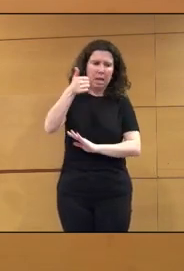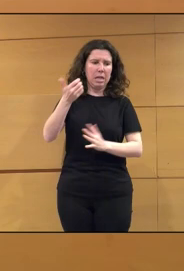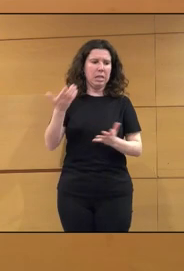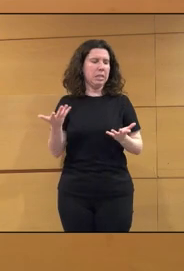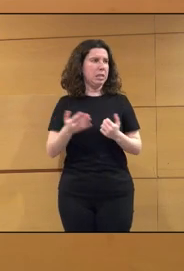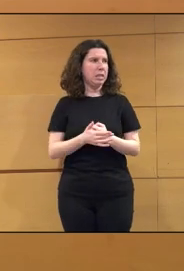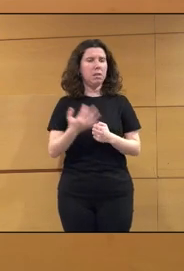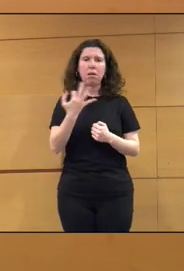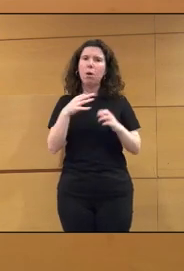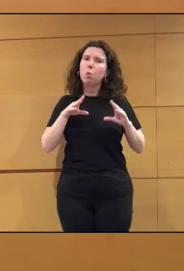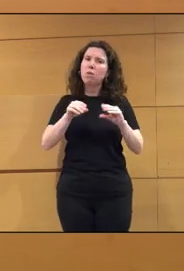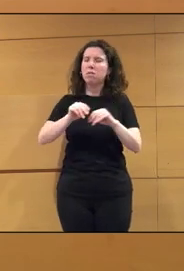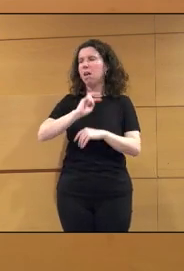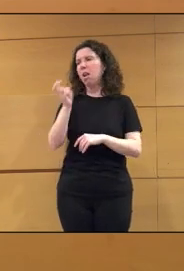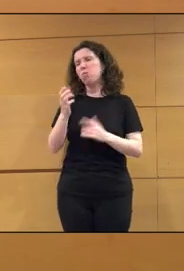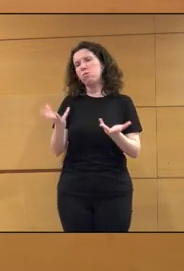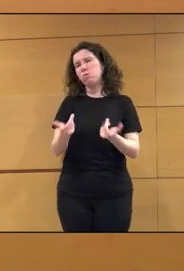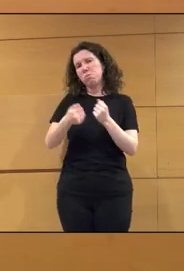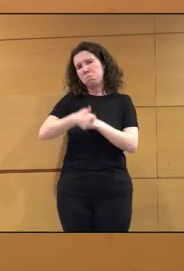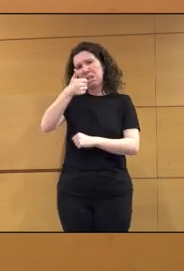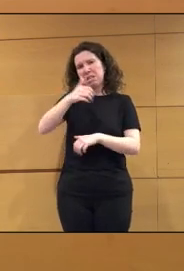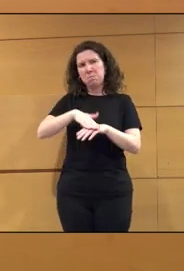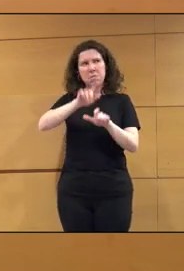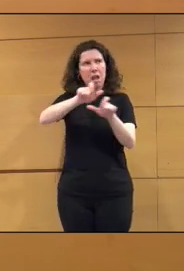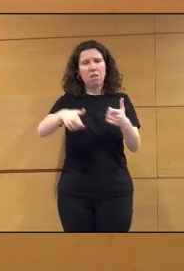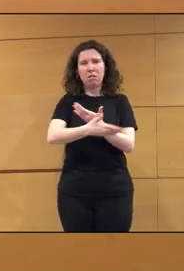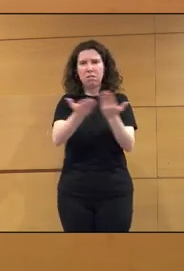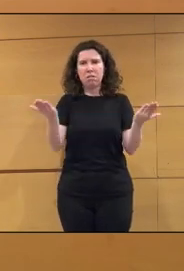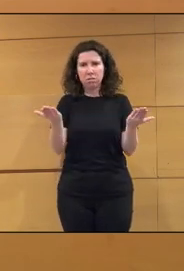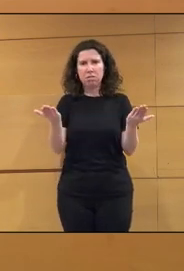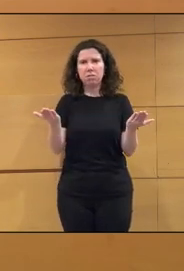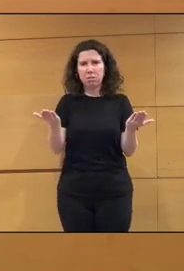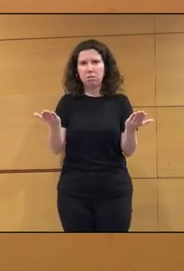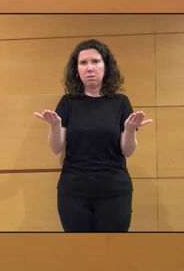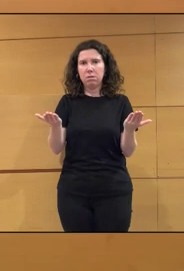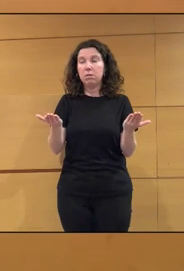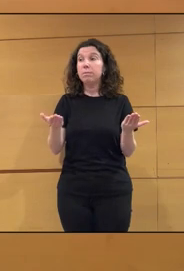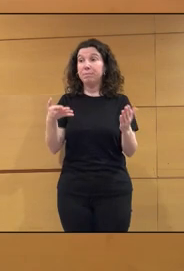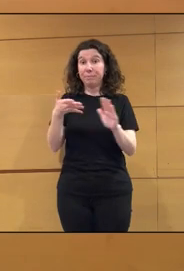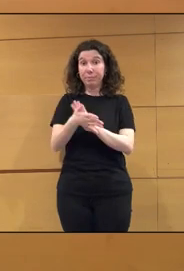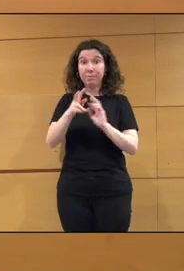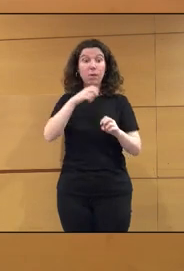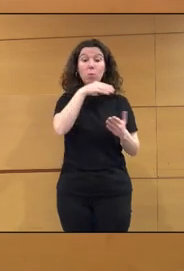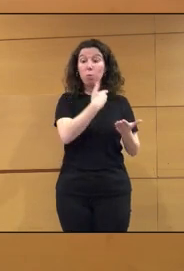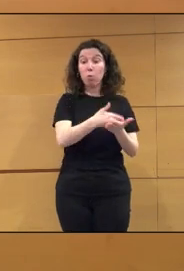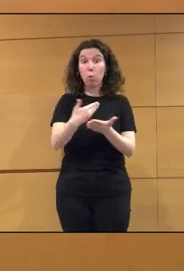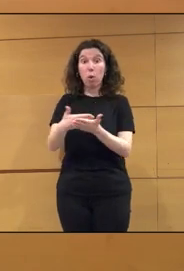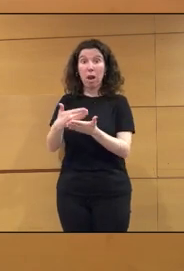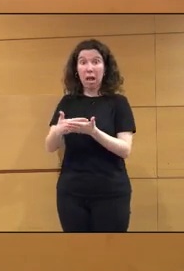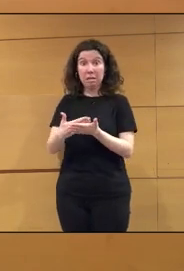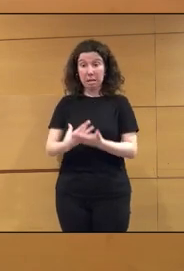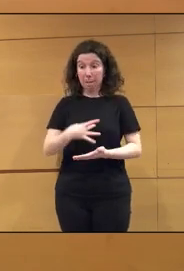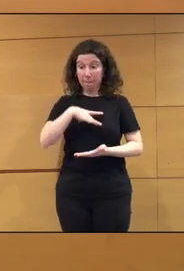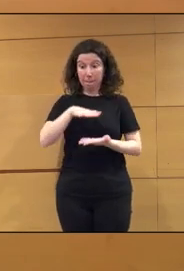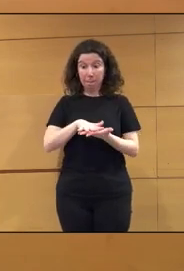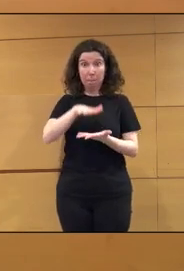sigui, s'han d'utilitzar unes eines més àgils pels ciutadans perquè puguin fer una... O sigui, perquè sigui tota aquesta burocratització que ens va caient sigui més